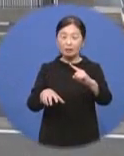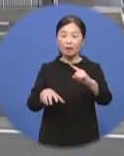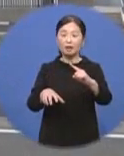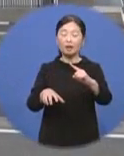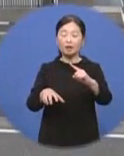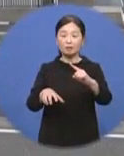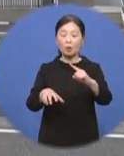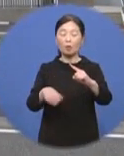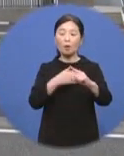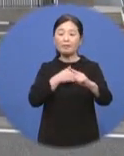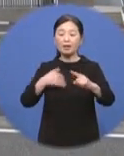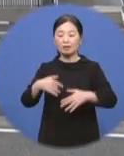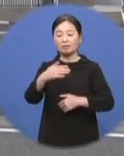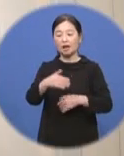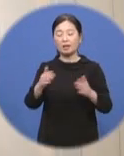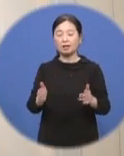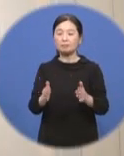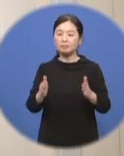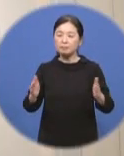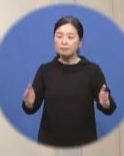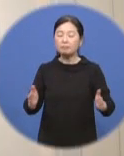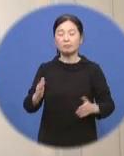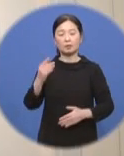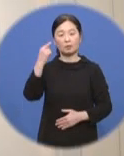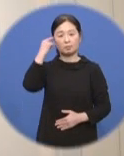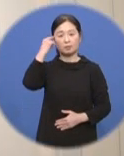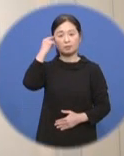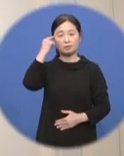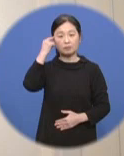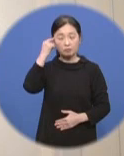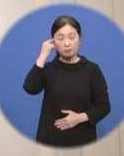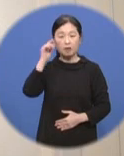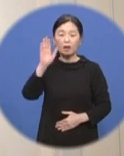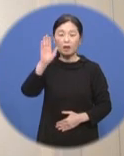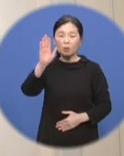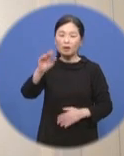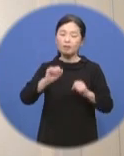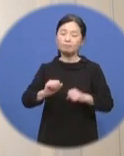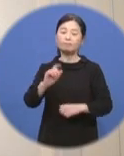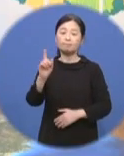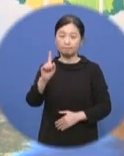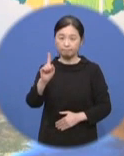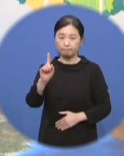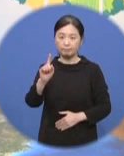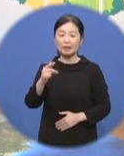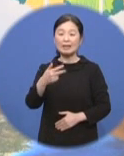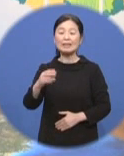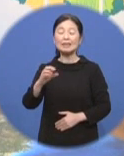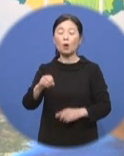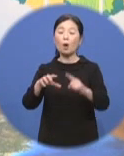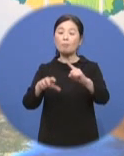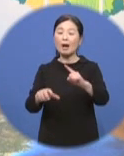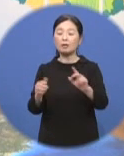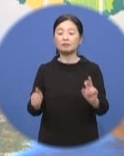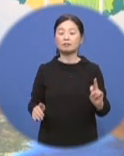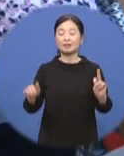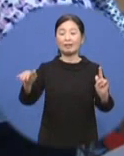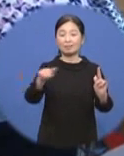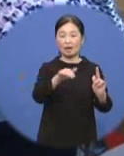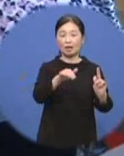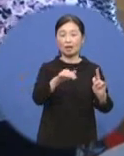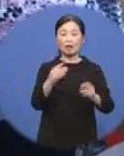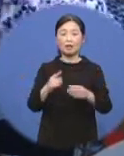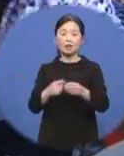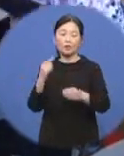ところです。で、実際これからどう進んでいくかにつきましては、ジオパークセンターが去年7月にオープンしまして